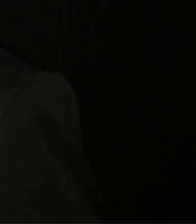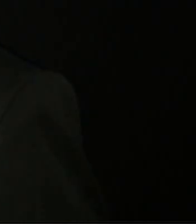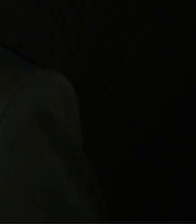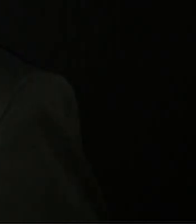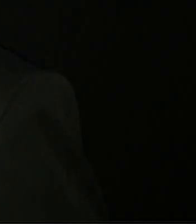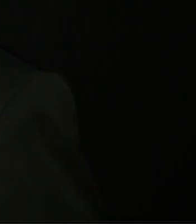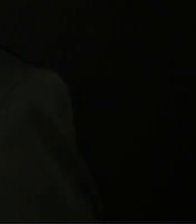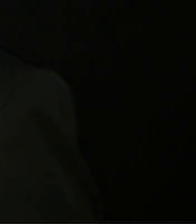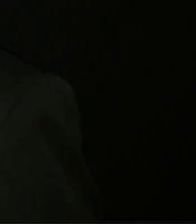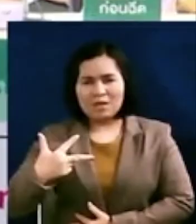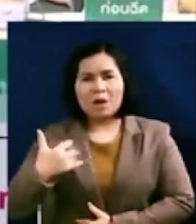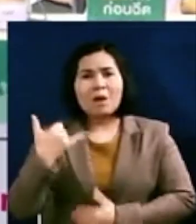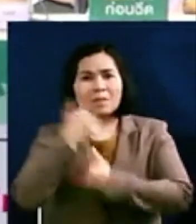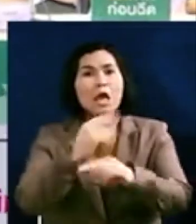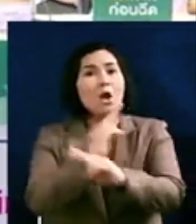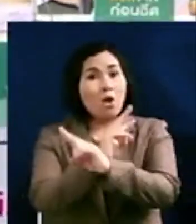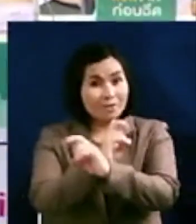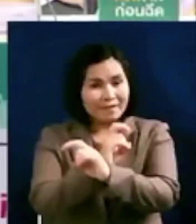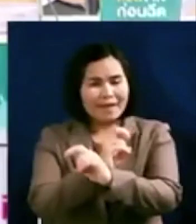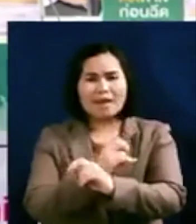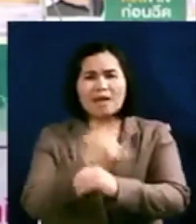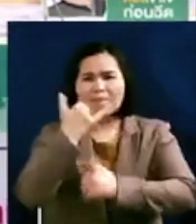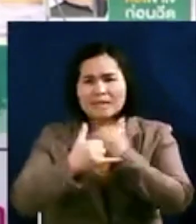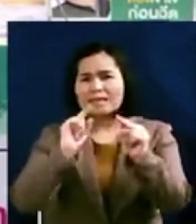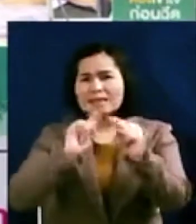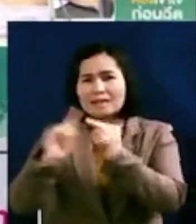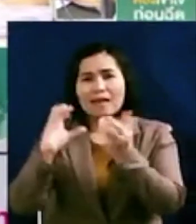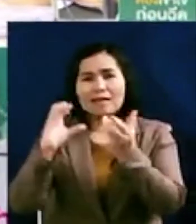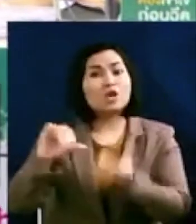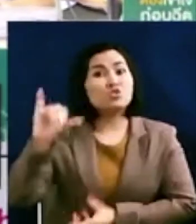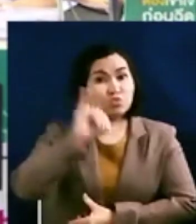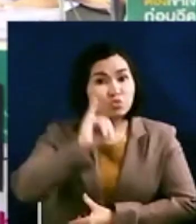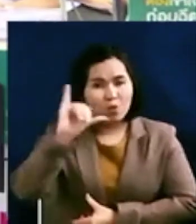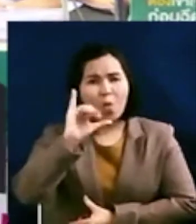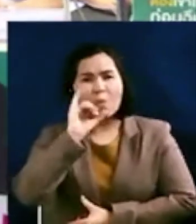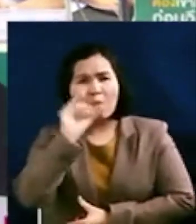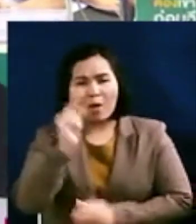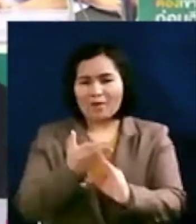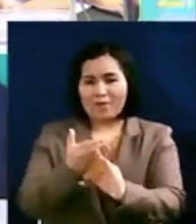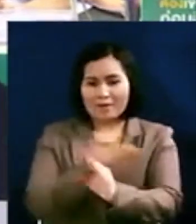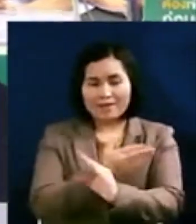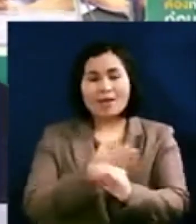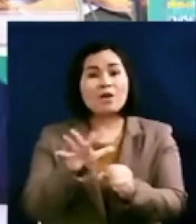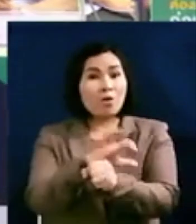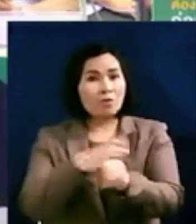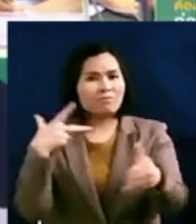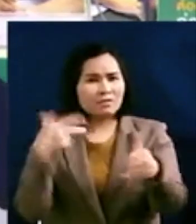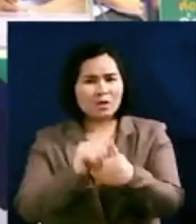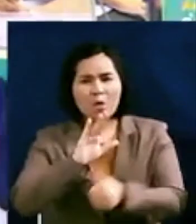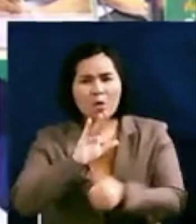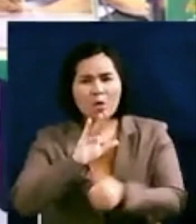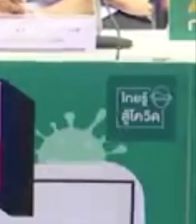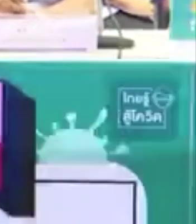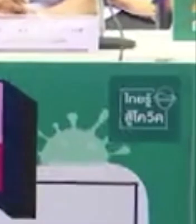โคบิต 19หรือสปกตั้งแต่คณะกรรมการจัดหาวัคซีนทางเลือกโดยมีนายแพทย์ปิยะสกลสกลสัตยาทร